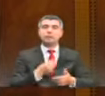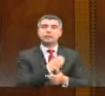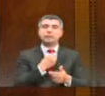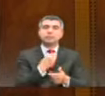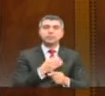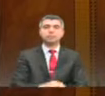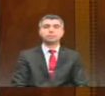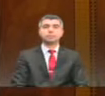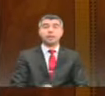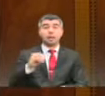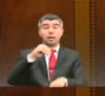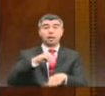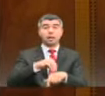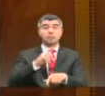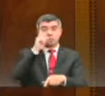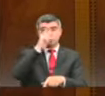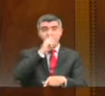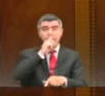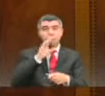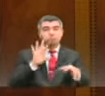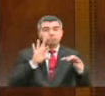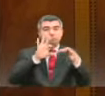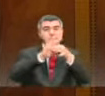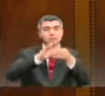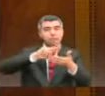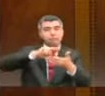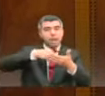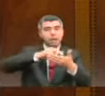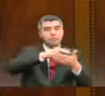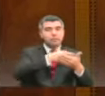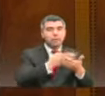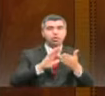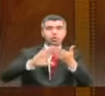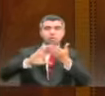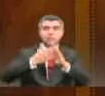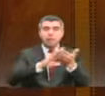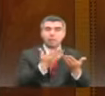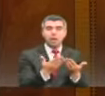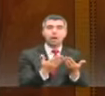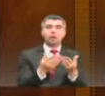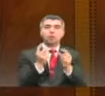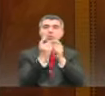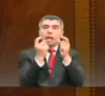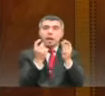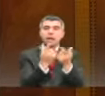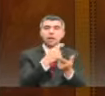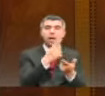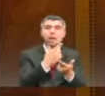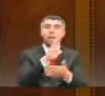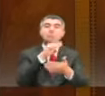أيضا بعقد شراكات بين الدولة والقطاع الخاص وجمعيات المجتمع المدني لإنجاز